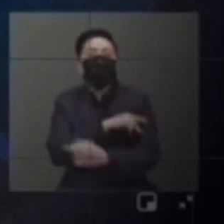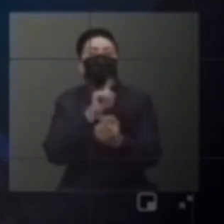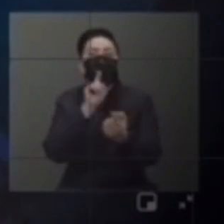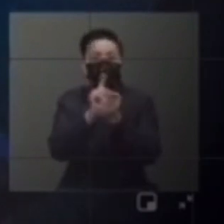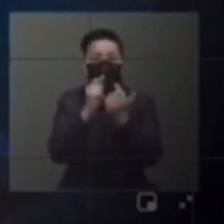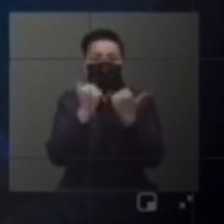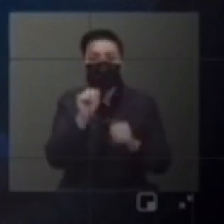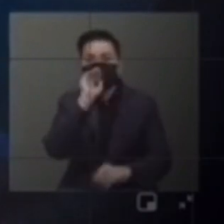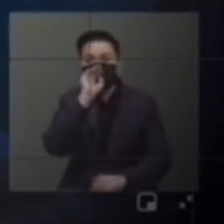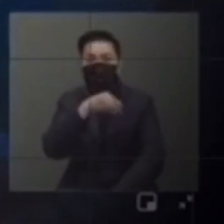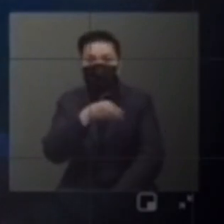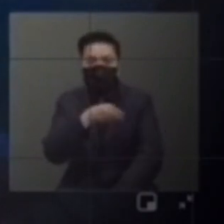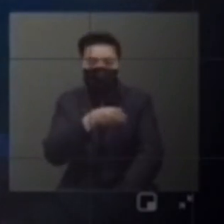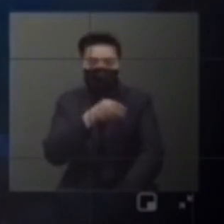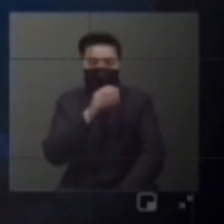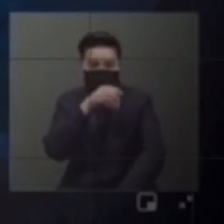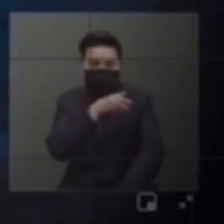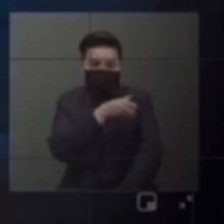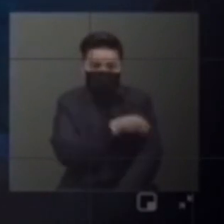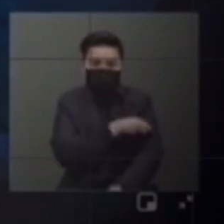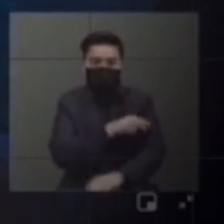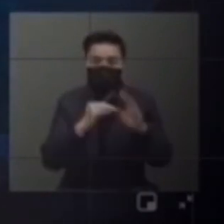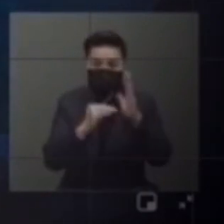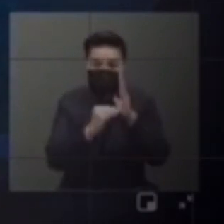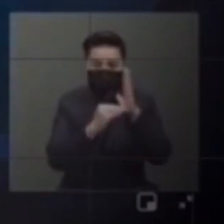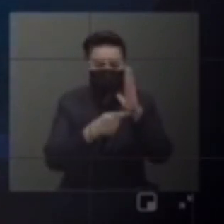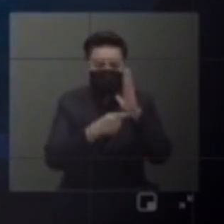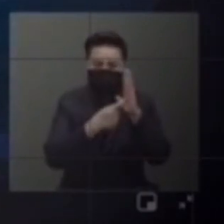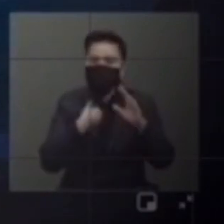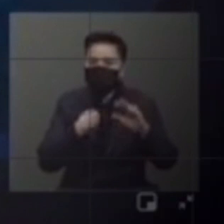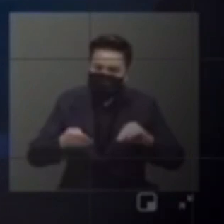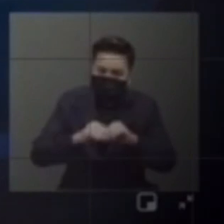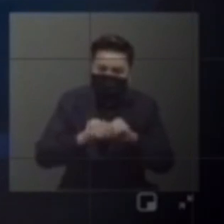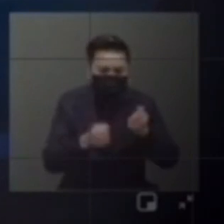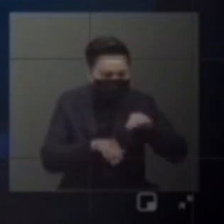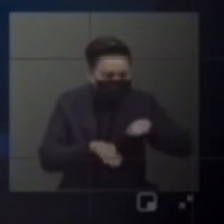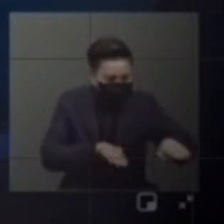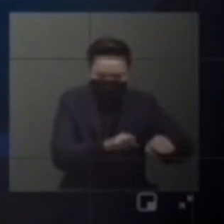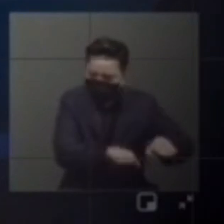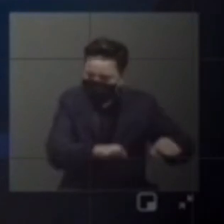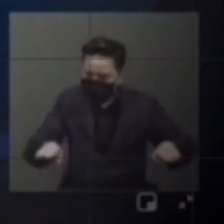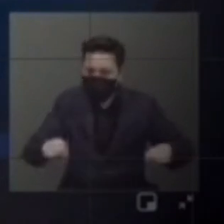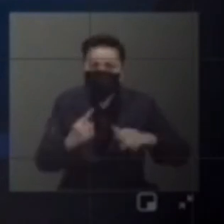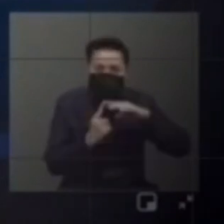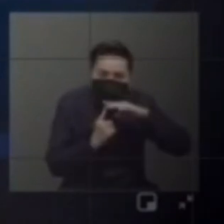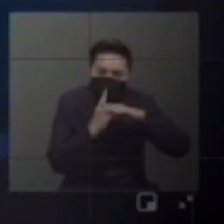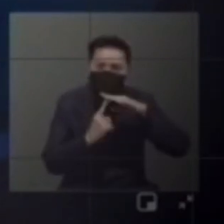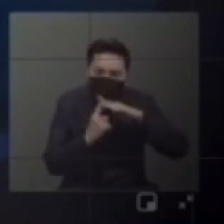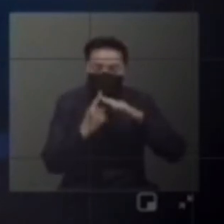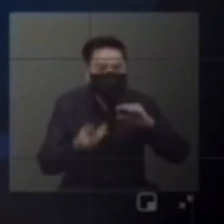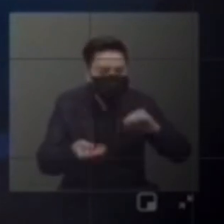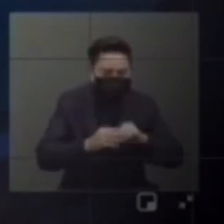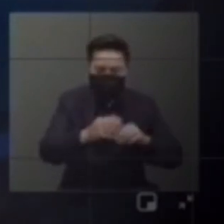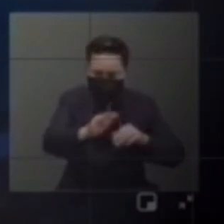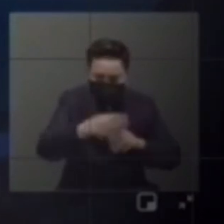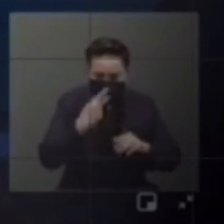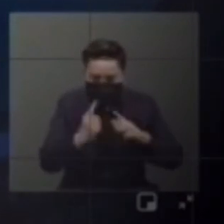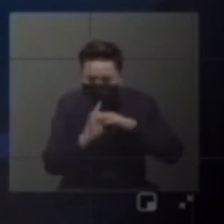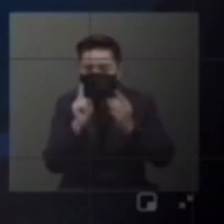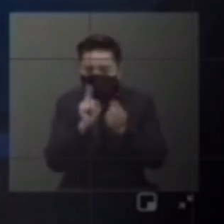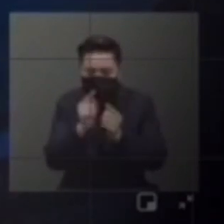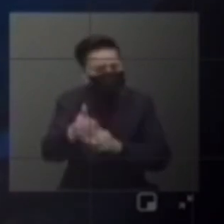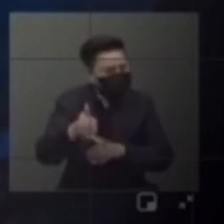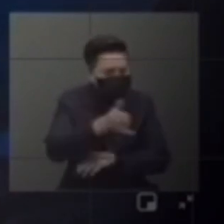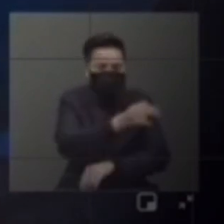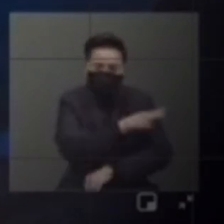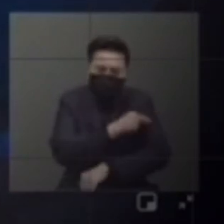กทม.ปริมณฑลก็พยายามเพิ่มศักยภาพในการเร่งตรวจเพื่อที่จะให้ผู้ป่วยนะคะเข้าสู่ระบบให้เร็วที่สุ